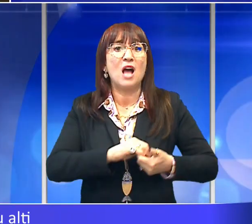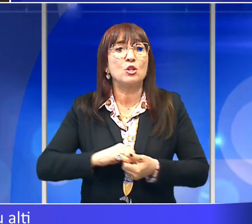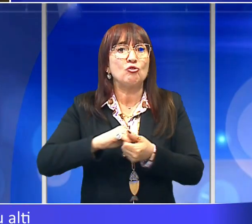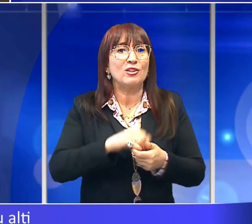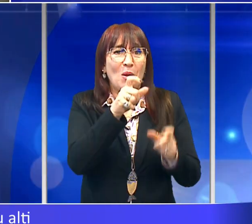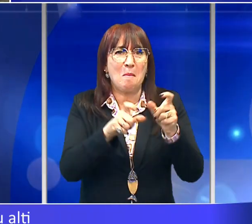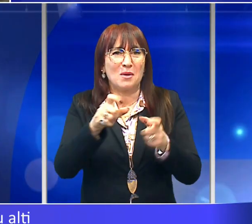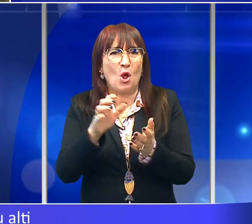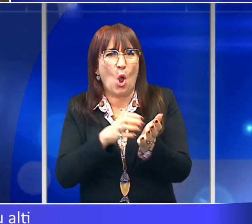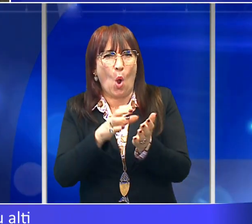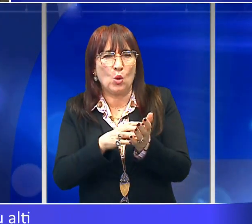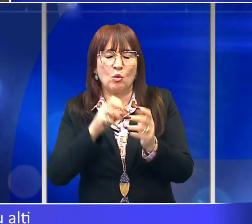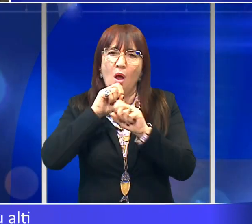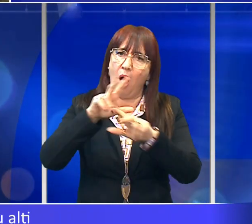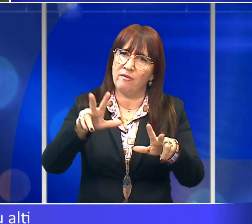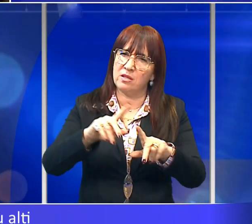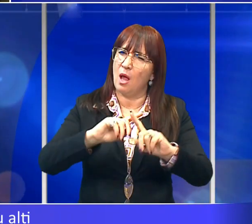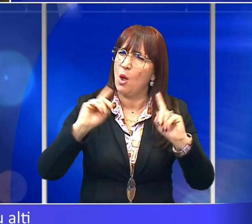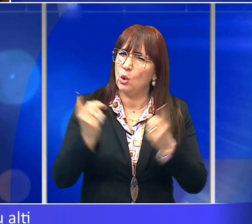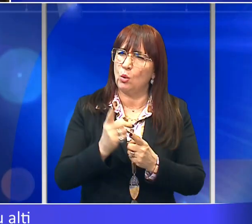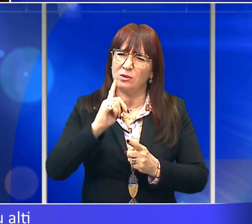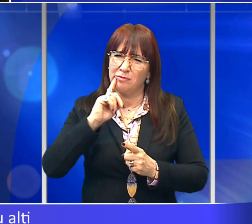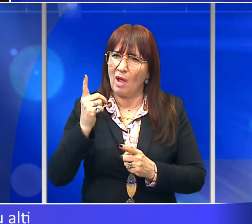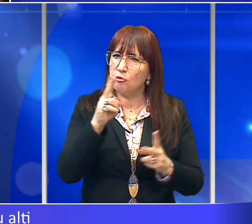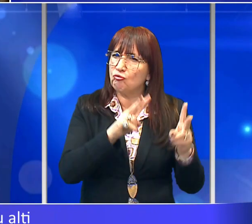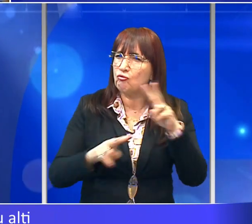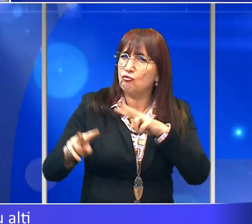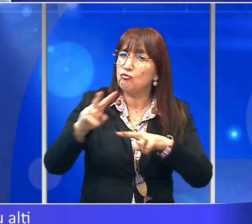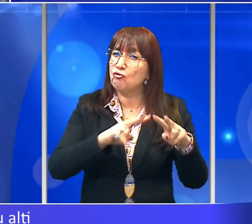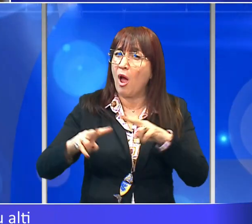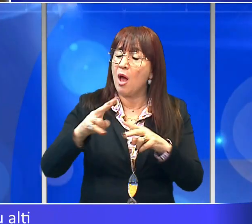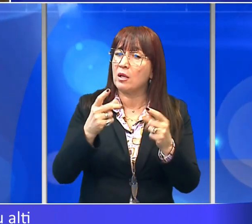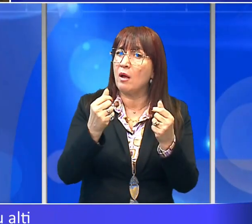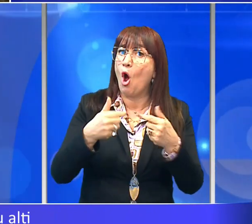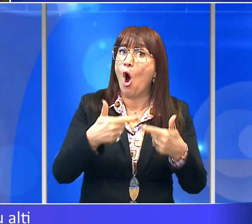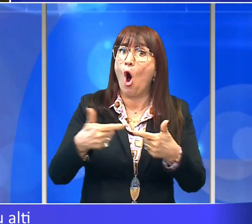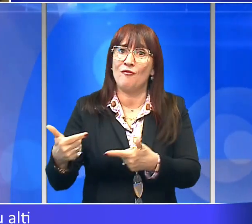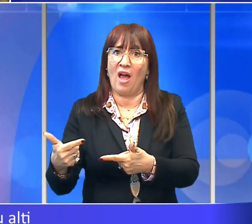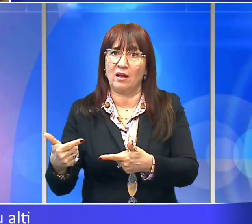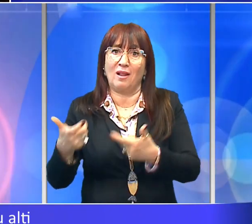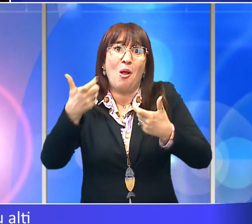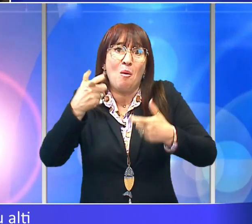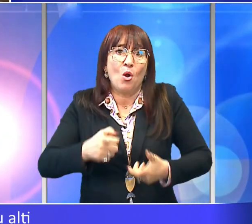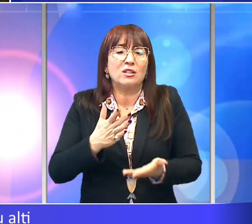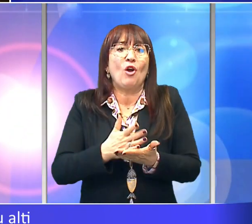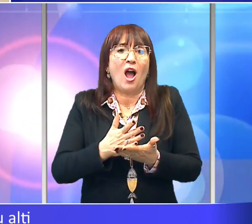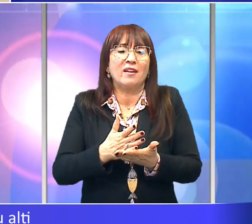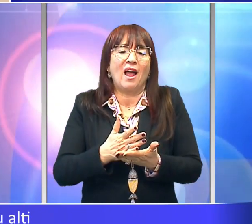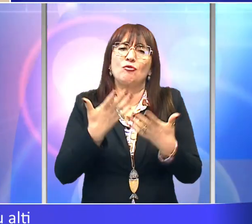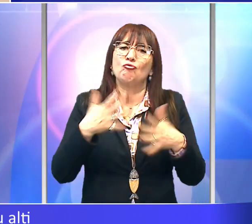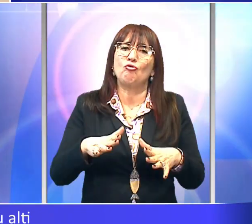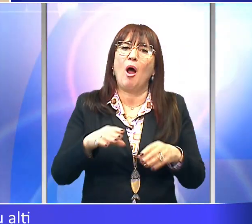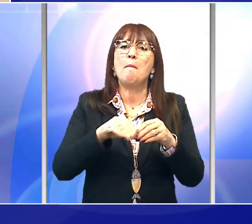dei consumatori invitano a cercare le tariffe migliori a disposizione adesso che c'è stato il